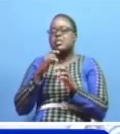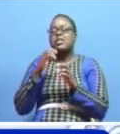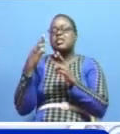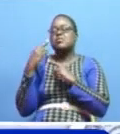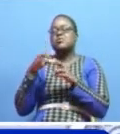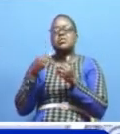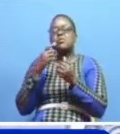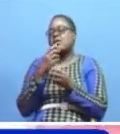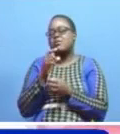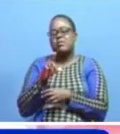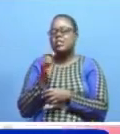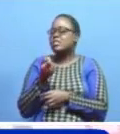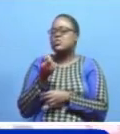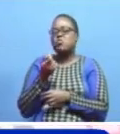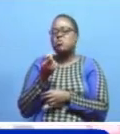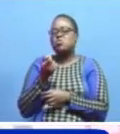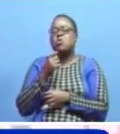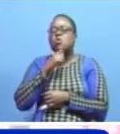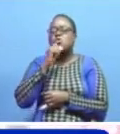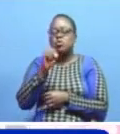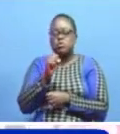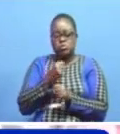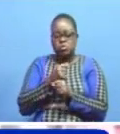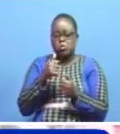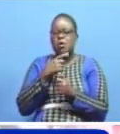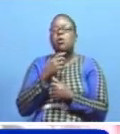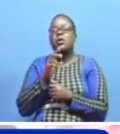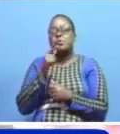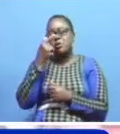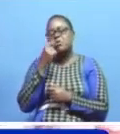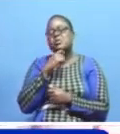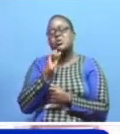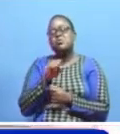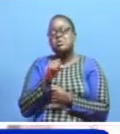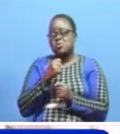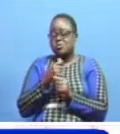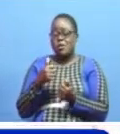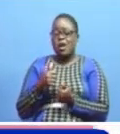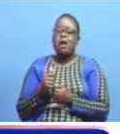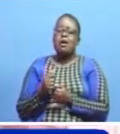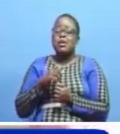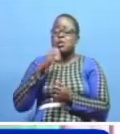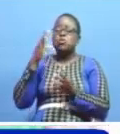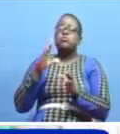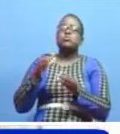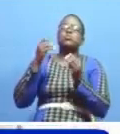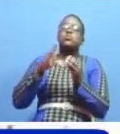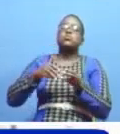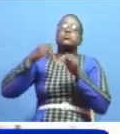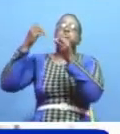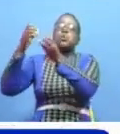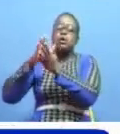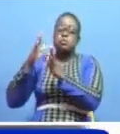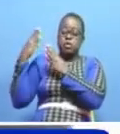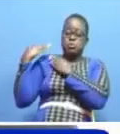saithi ya kidogo tu hivi inamlemea na hitu wala nundu inamlemea kidogo hivi panduwa mwaiche mkuo mwito